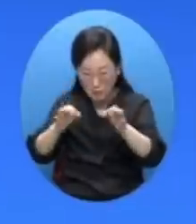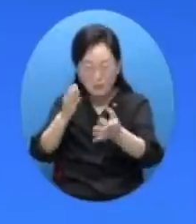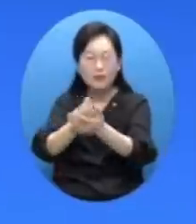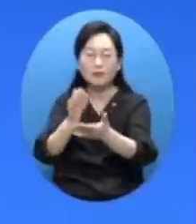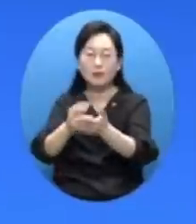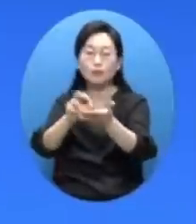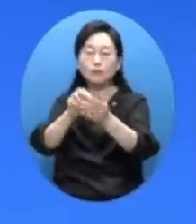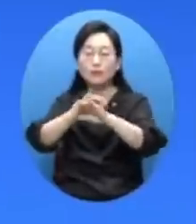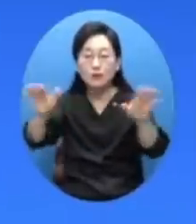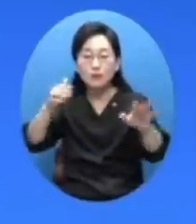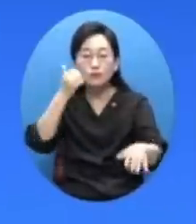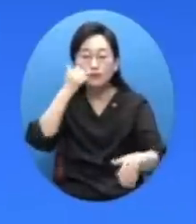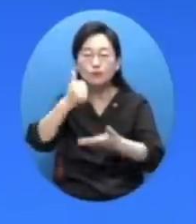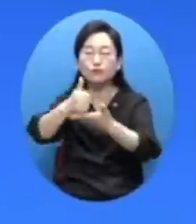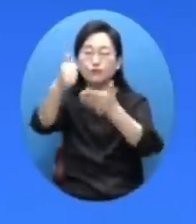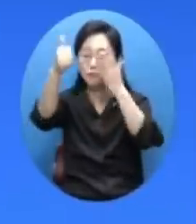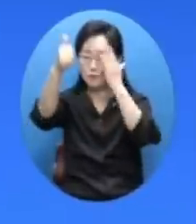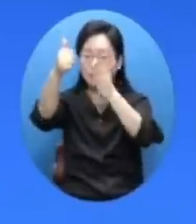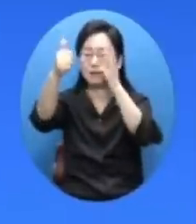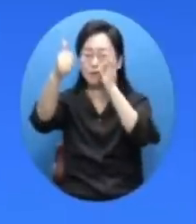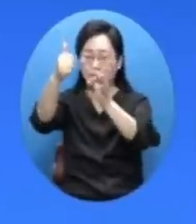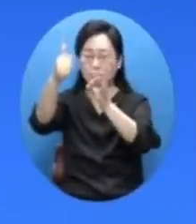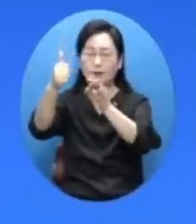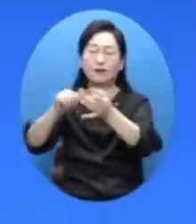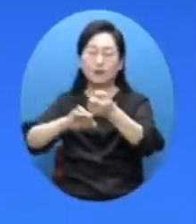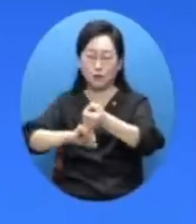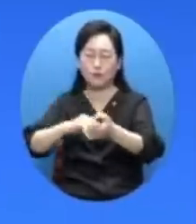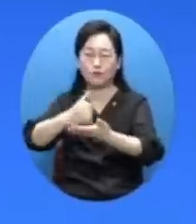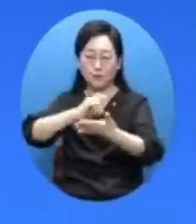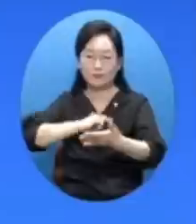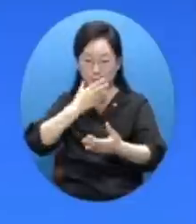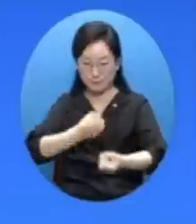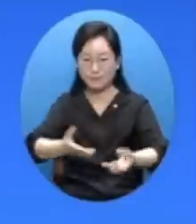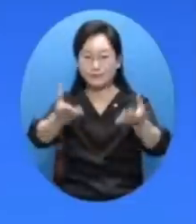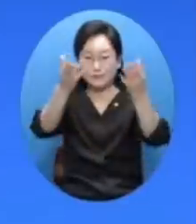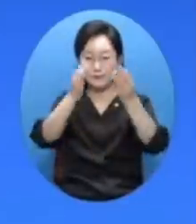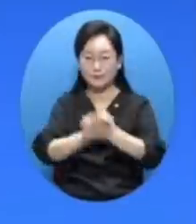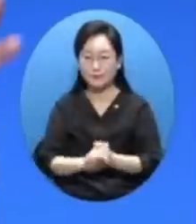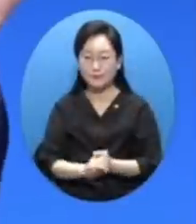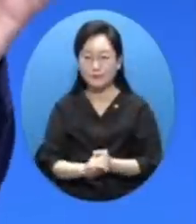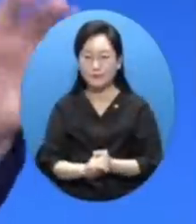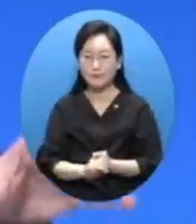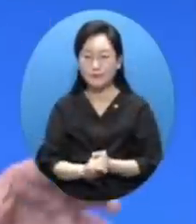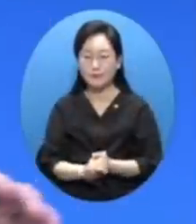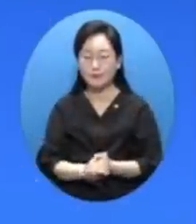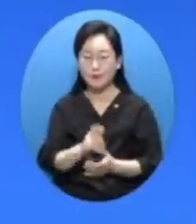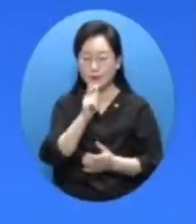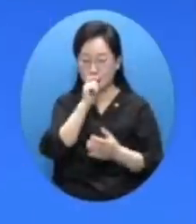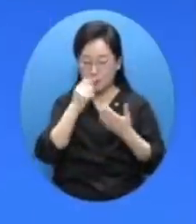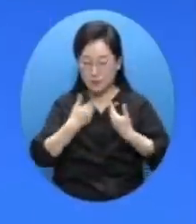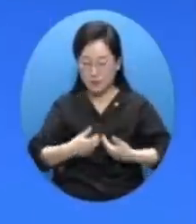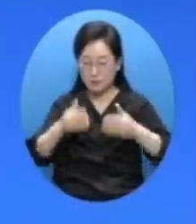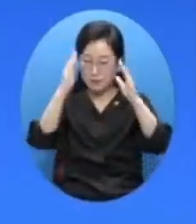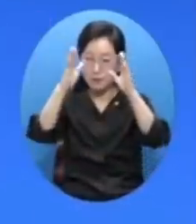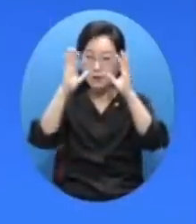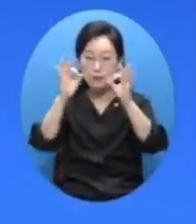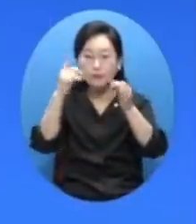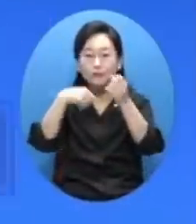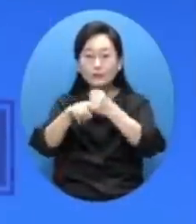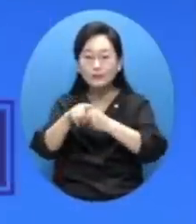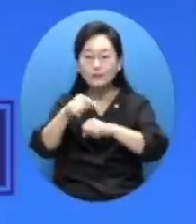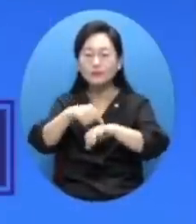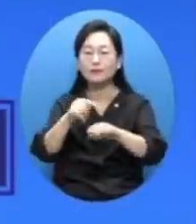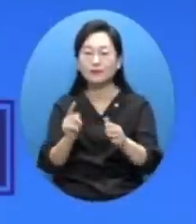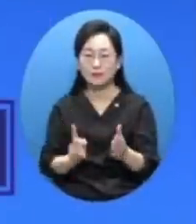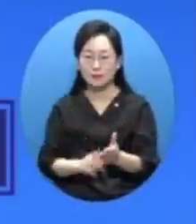문제가 있다는 모두가 되기를 주님으로 축원합니다 잠잠히 바라본다는 것은